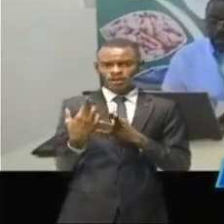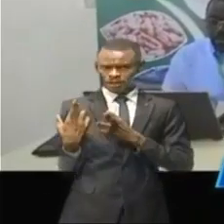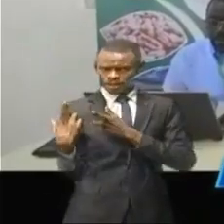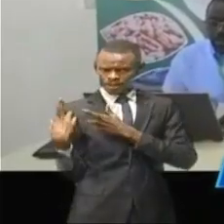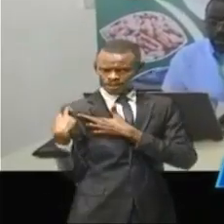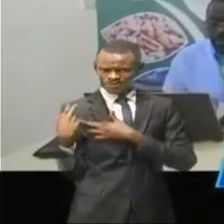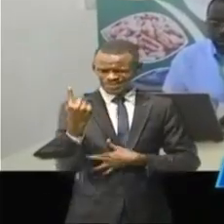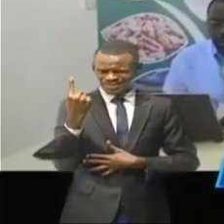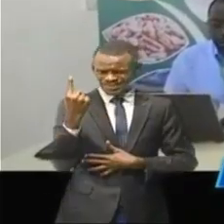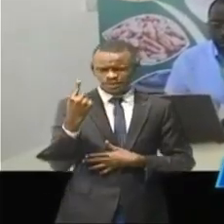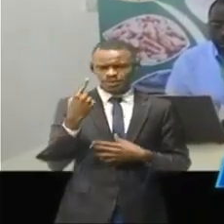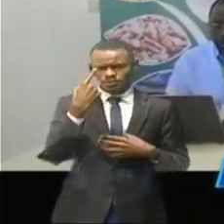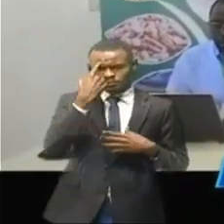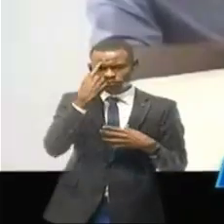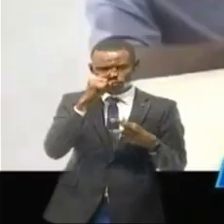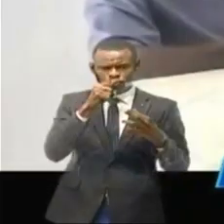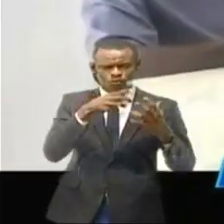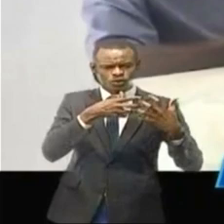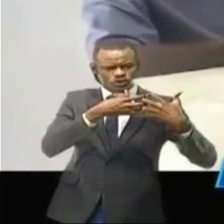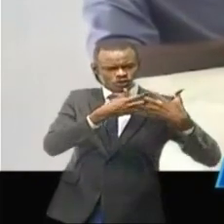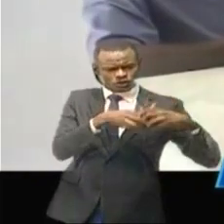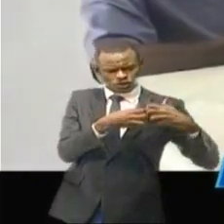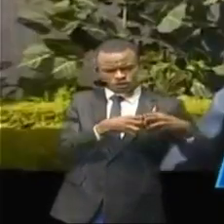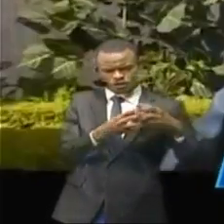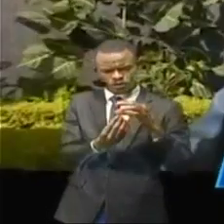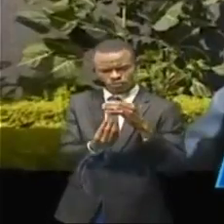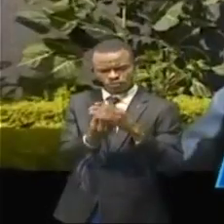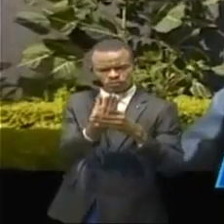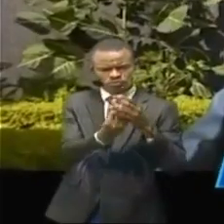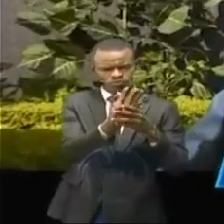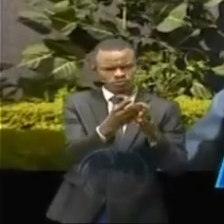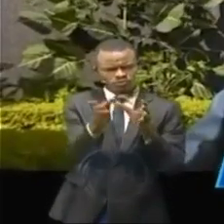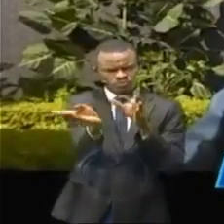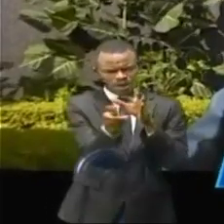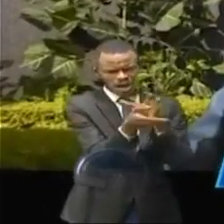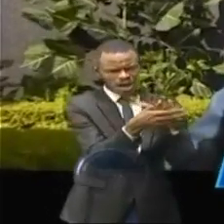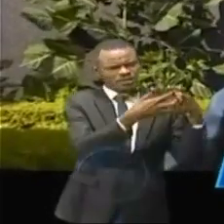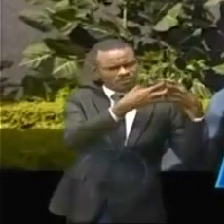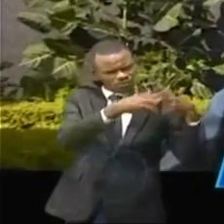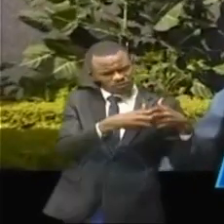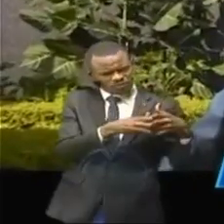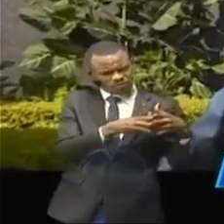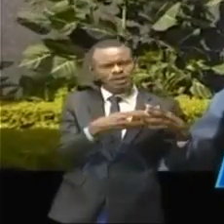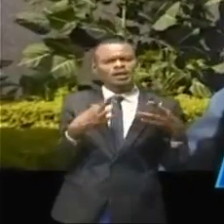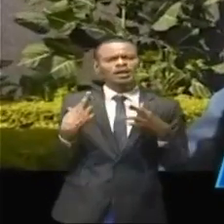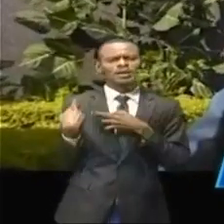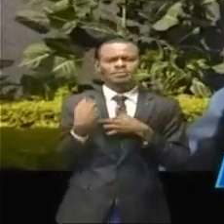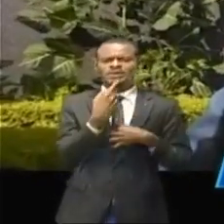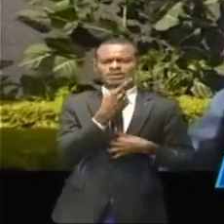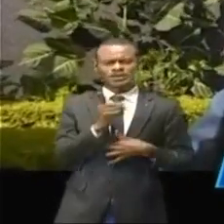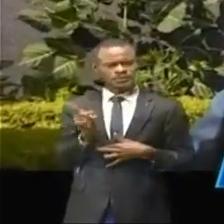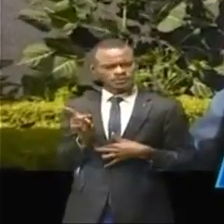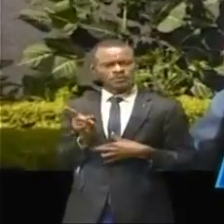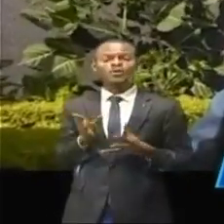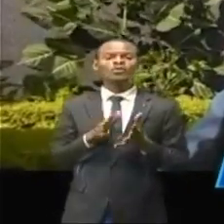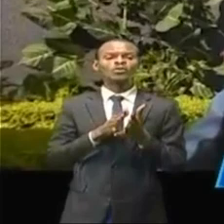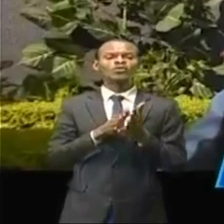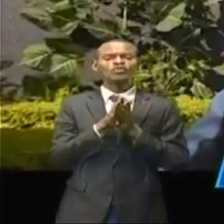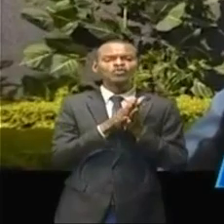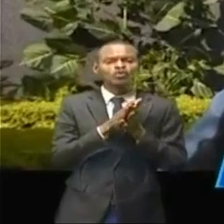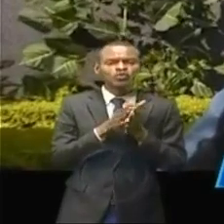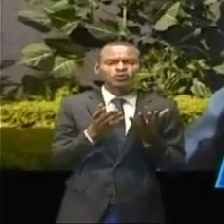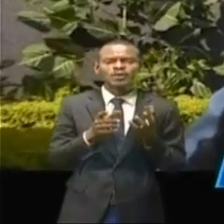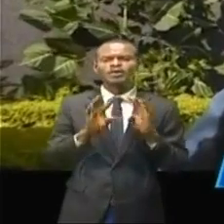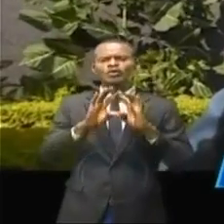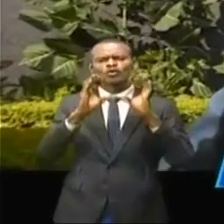l'ATEA mérite un accompagnement de son organisation. Donc nous voulons que la communauté puisse s'imprégner de la situation et qu'elle